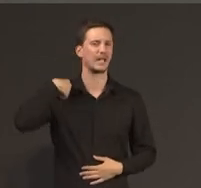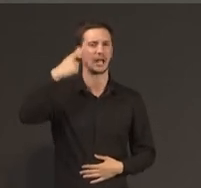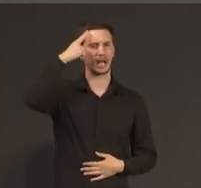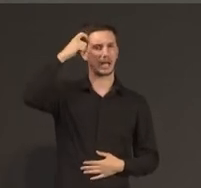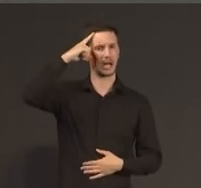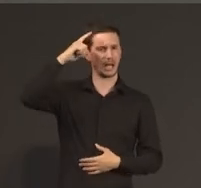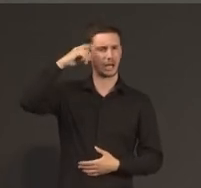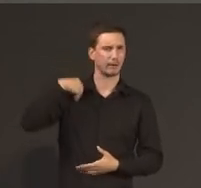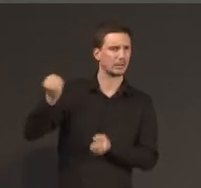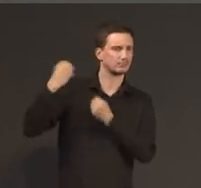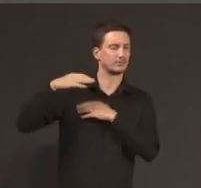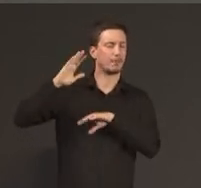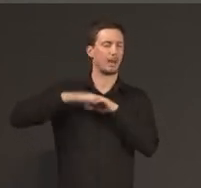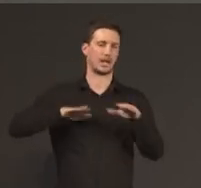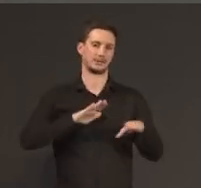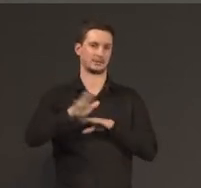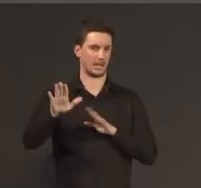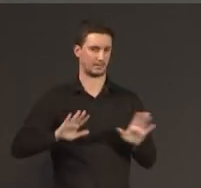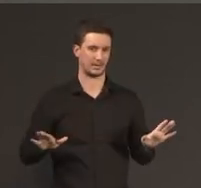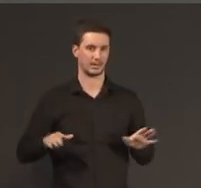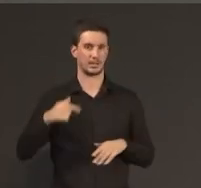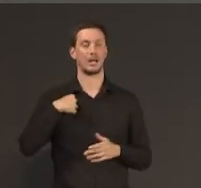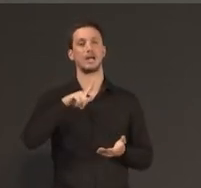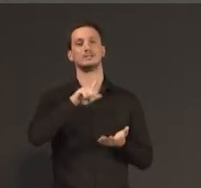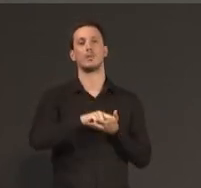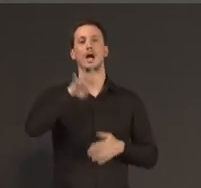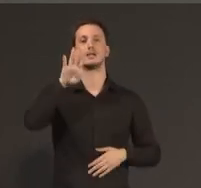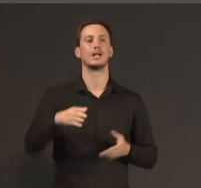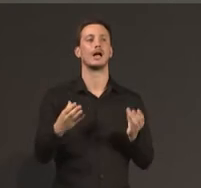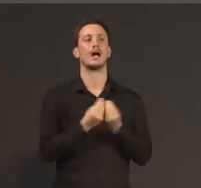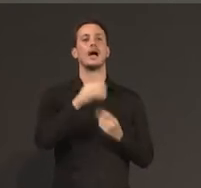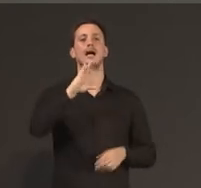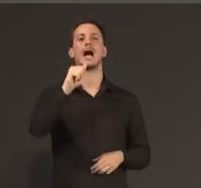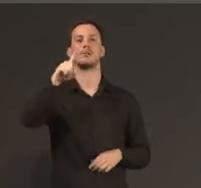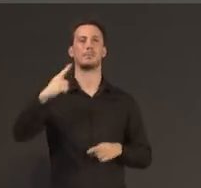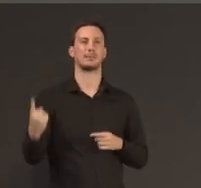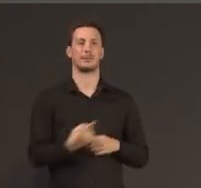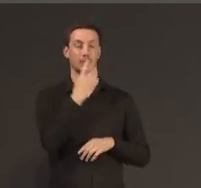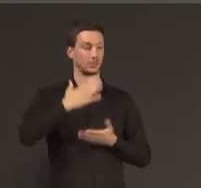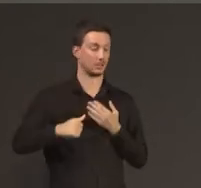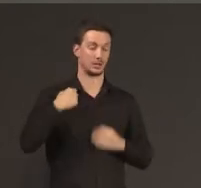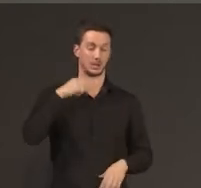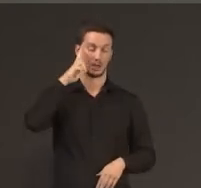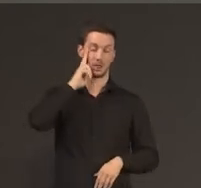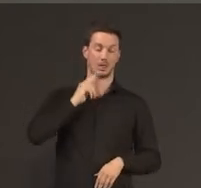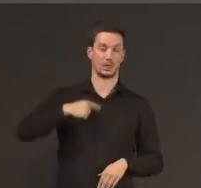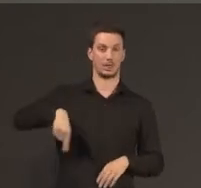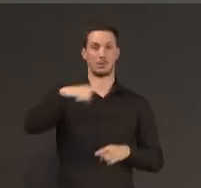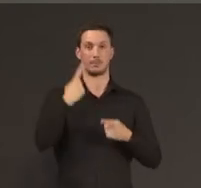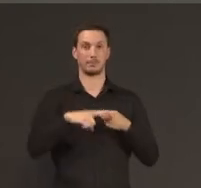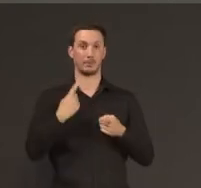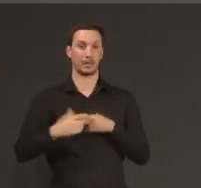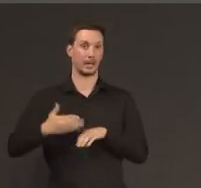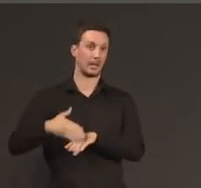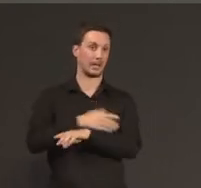que ens acompanyaran tota la vida. Llengua catalana, amb la Carme, a primera hora, mitja adormides, perquè ens havíem quedat fins tard,